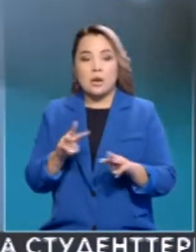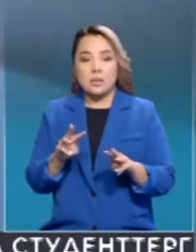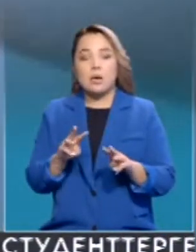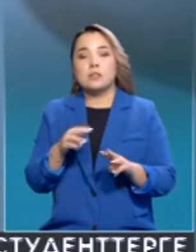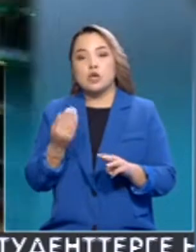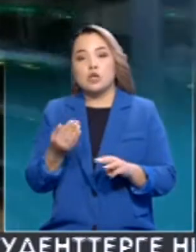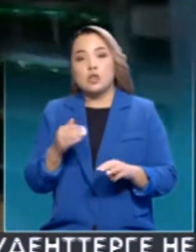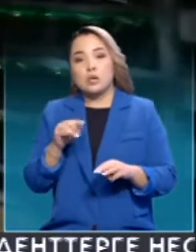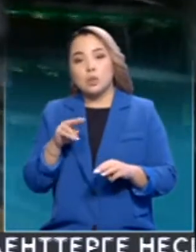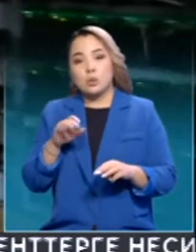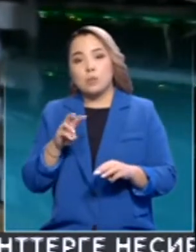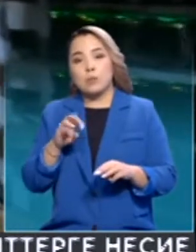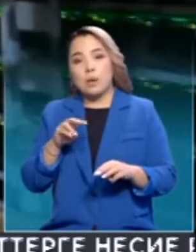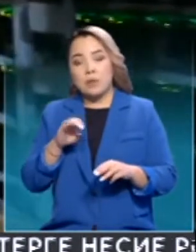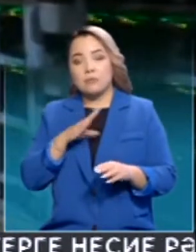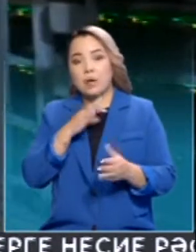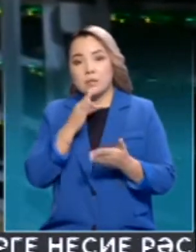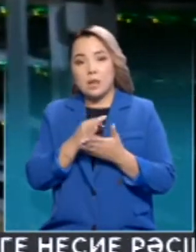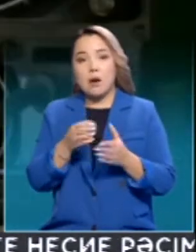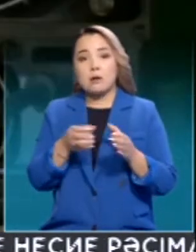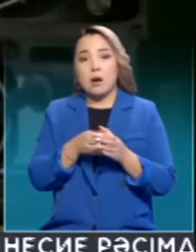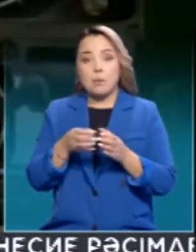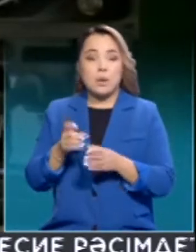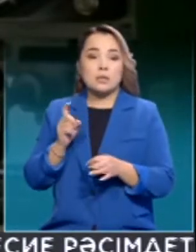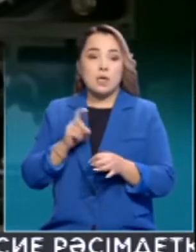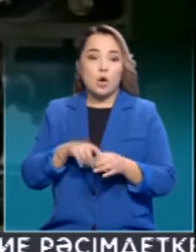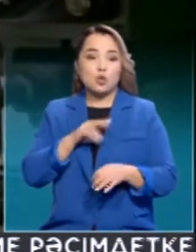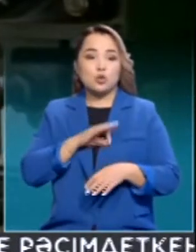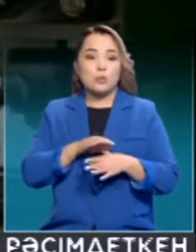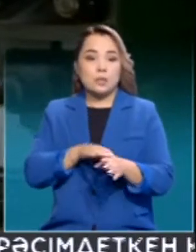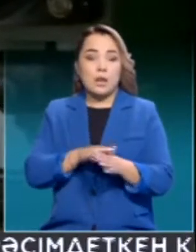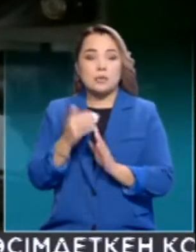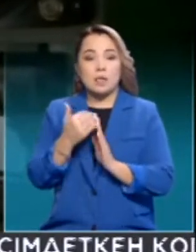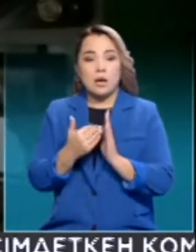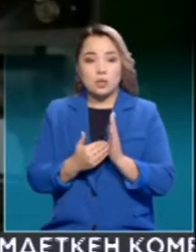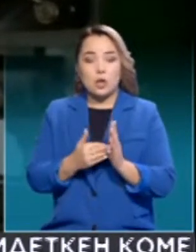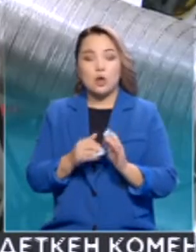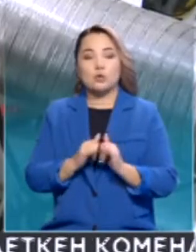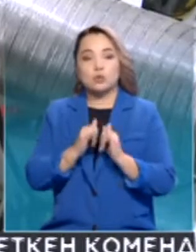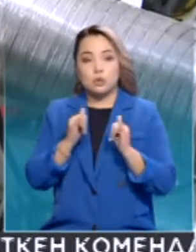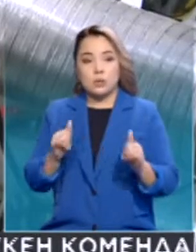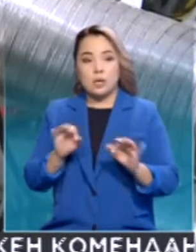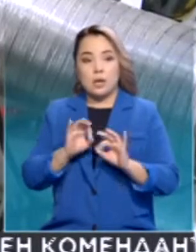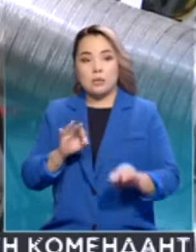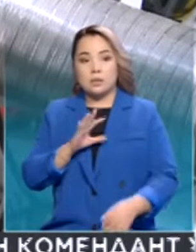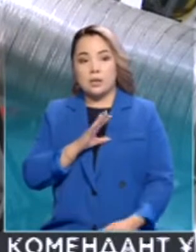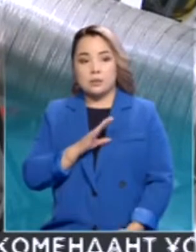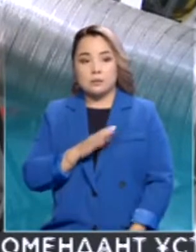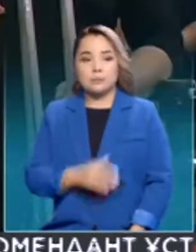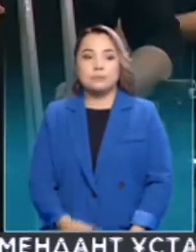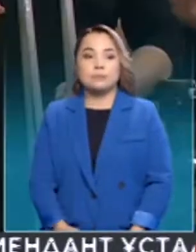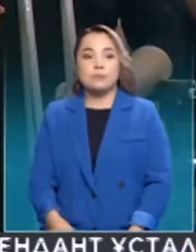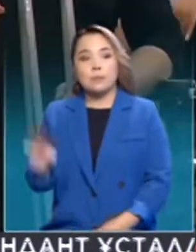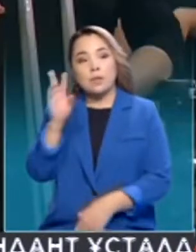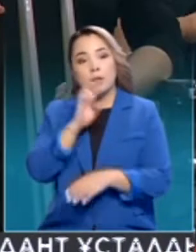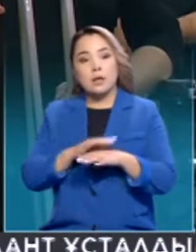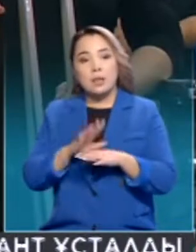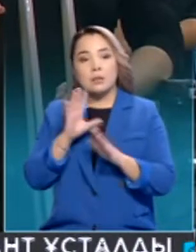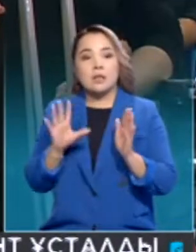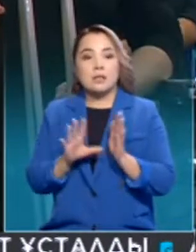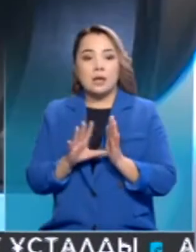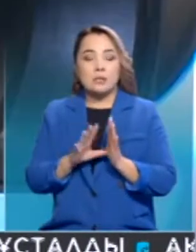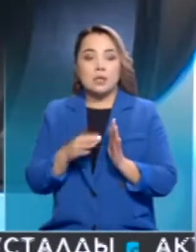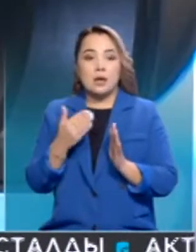Жандос Нұрмағанбетов мұндай компанияларды тіркеу мен жұмыс істеу тәртібі күшейгенін айтады. Елдегі